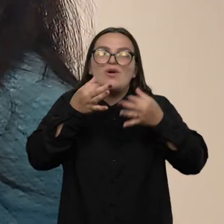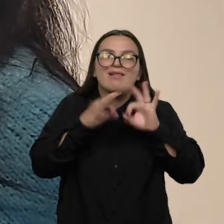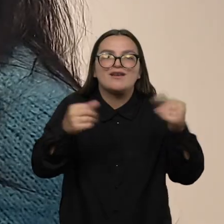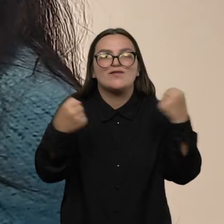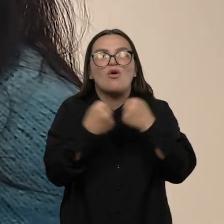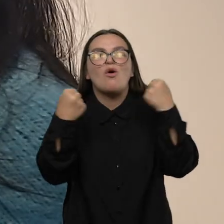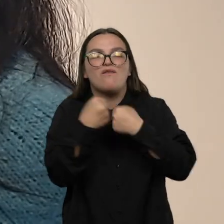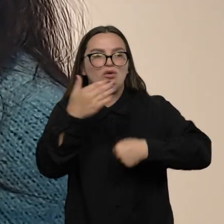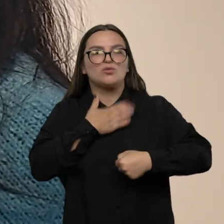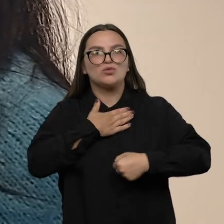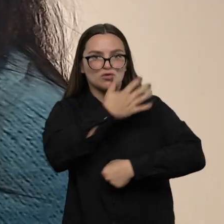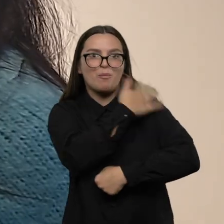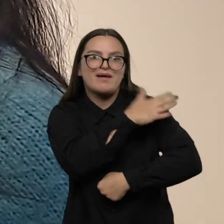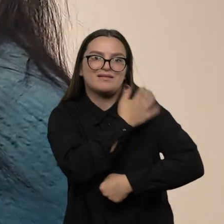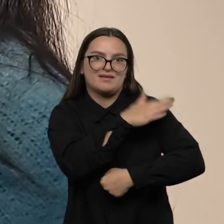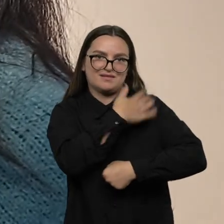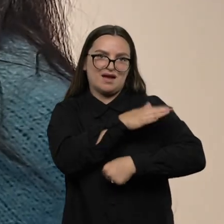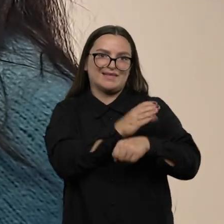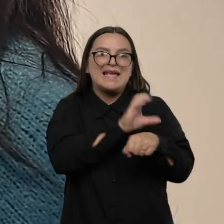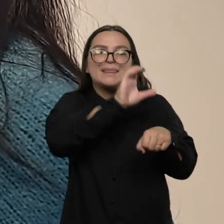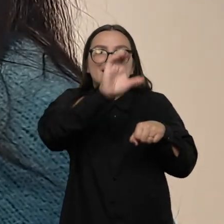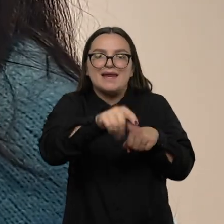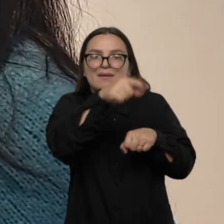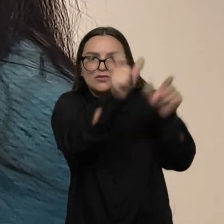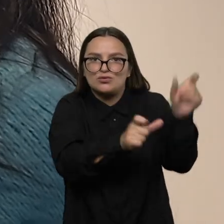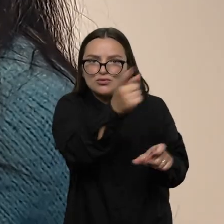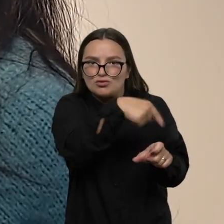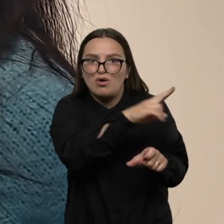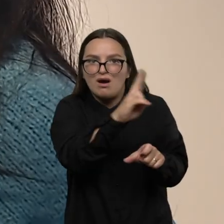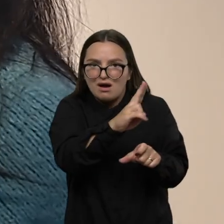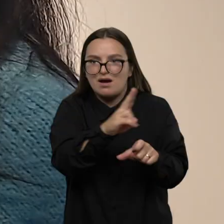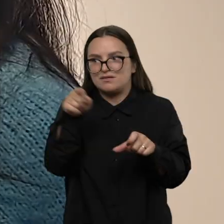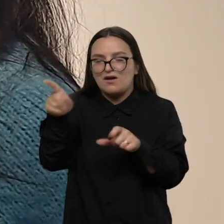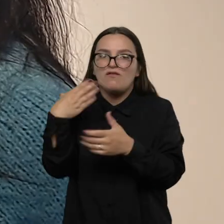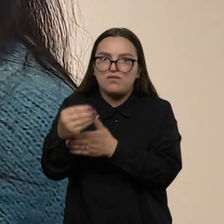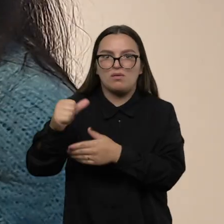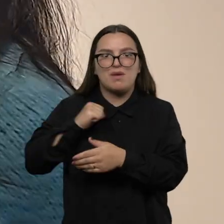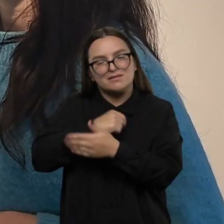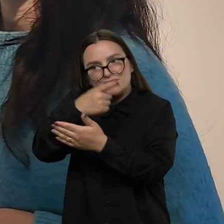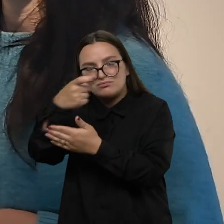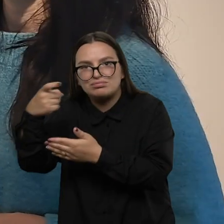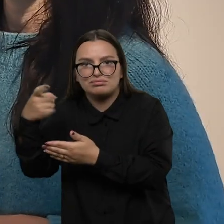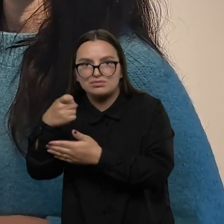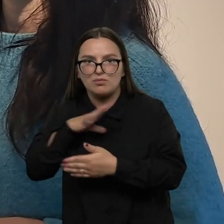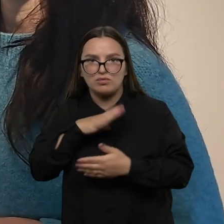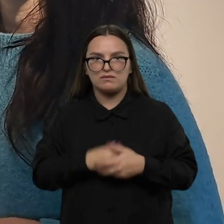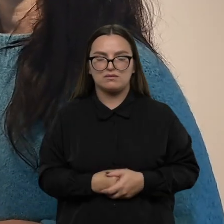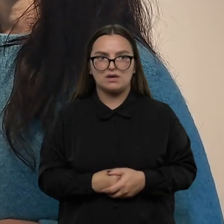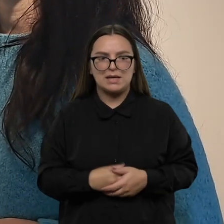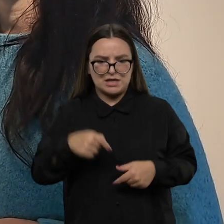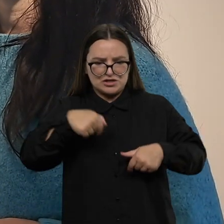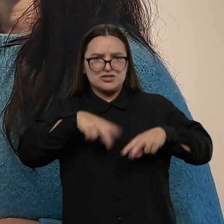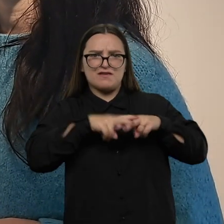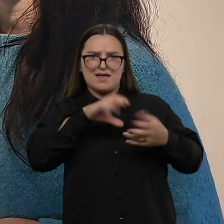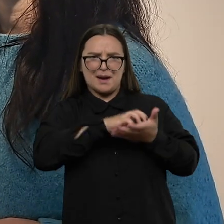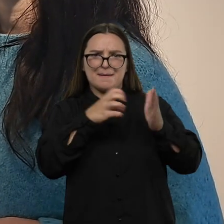partizanų, mūsų laisvės kovotojų įrašai, tremtinių įrašai, kurie čia buvo kalinami. Jeigu neklystu, dabar esame